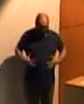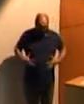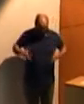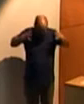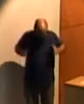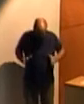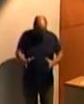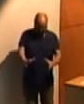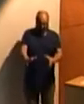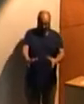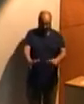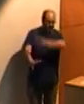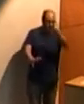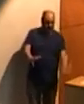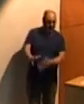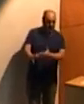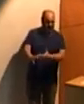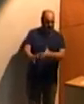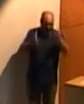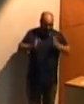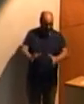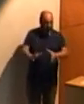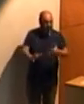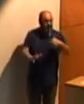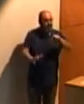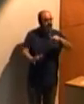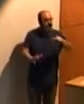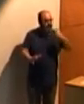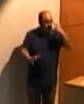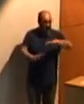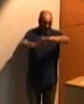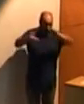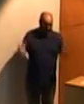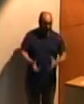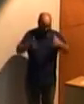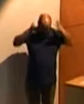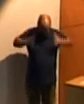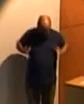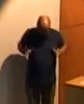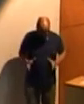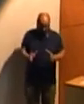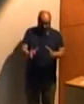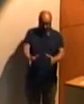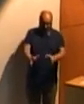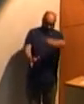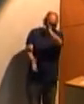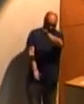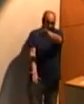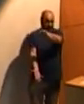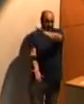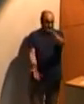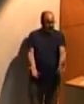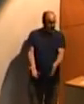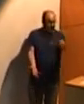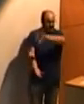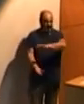lui-même faire un effort le soma c'est l'entièreté le corps en entier le corps